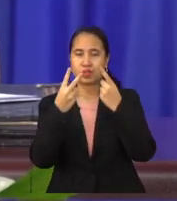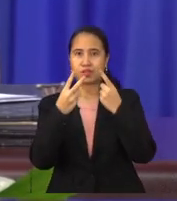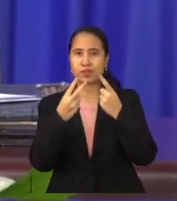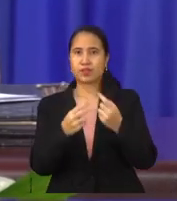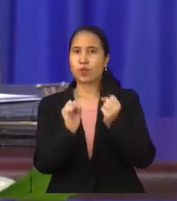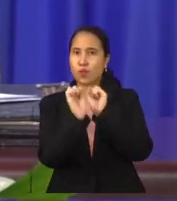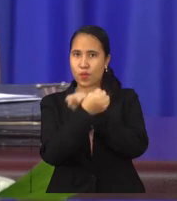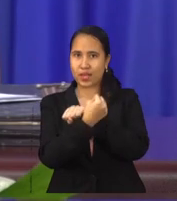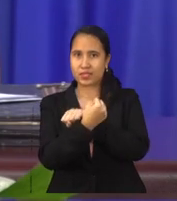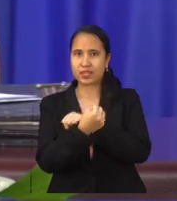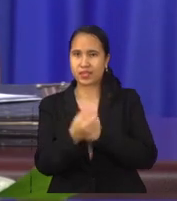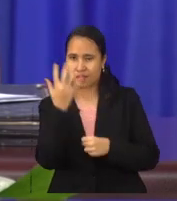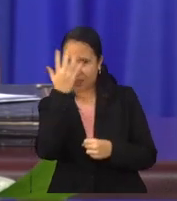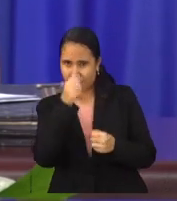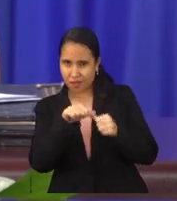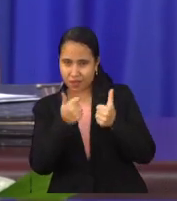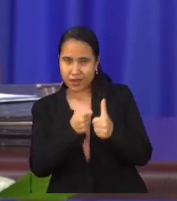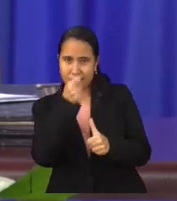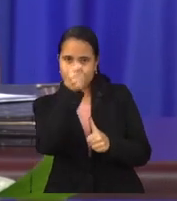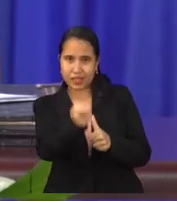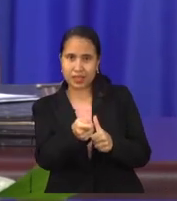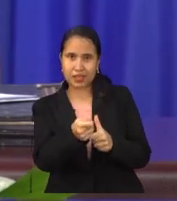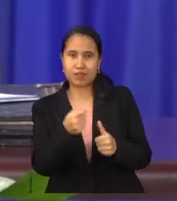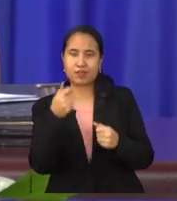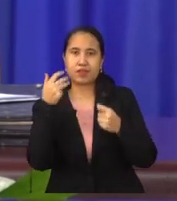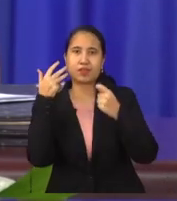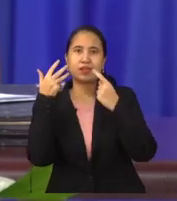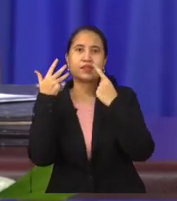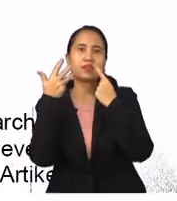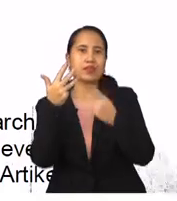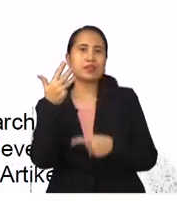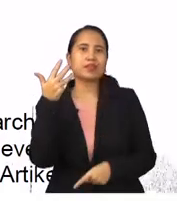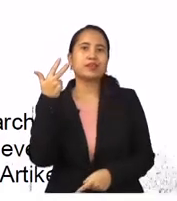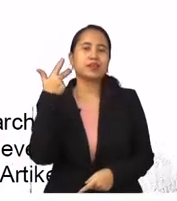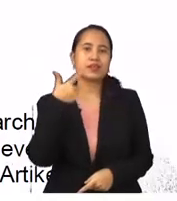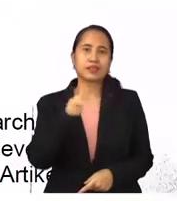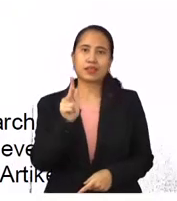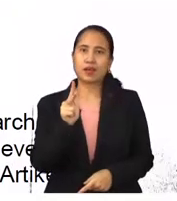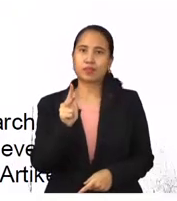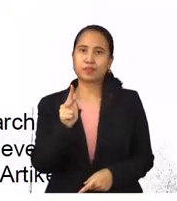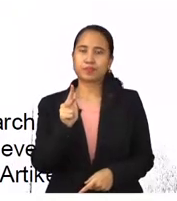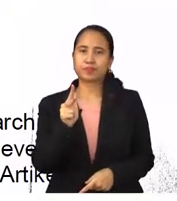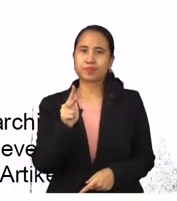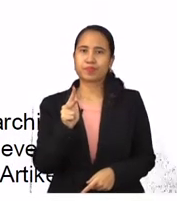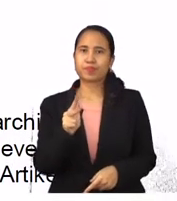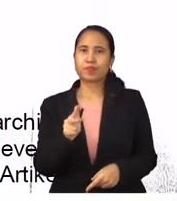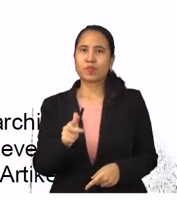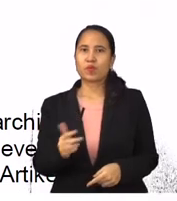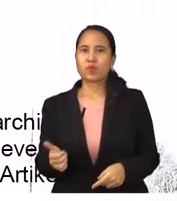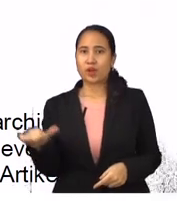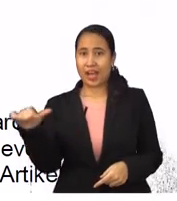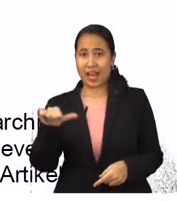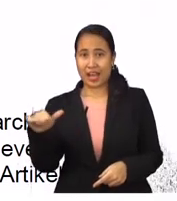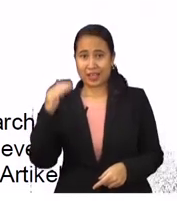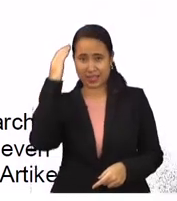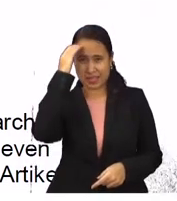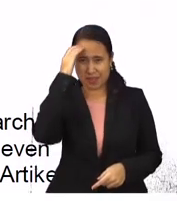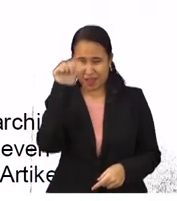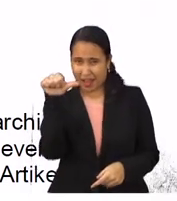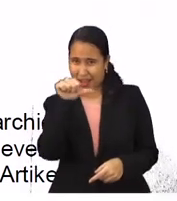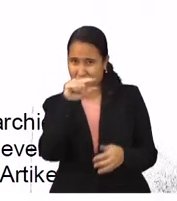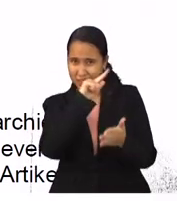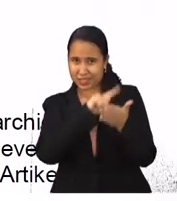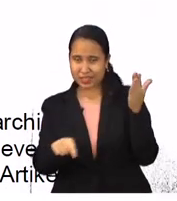Amnestiewet 1989, in zoverre worden afgeleid dat ten aanzien van overige verdachten van andere